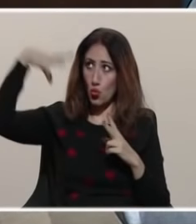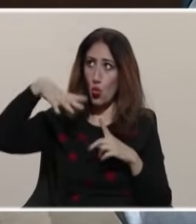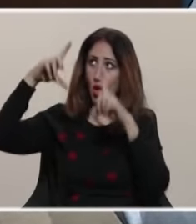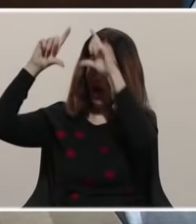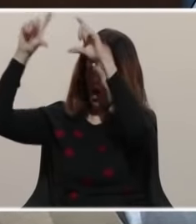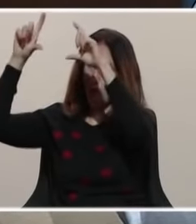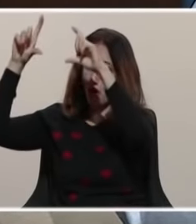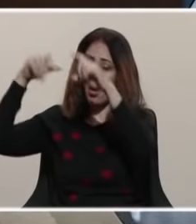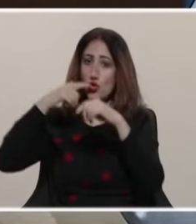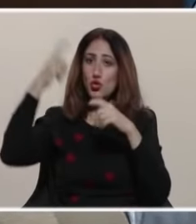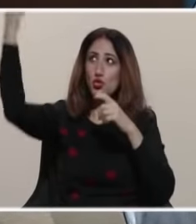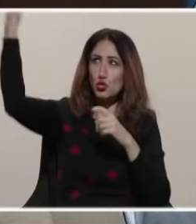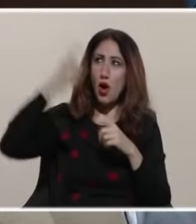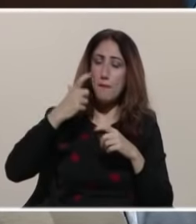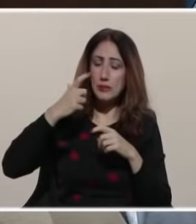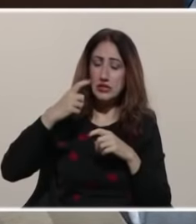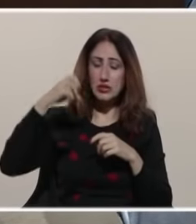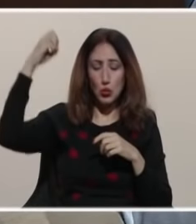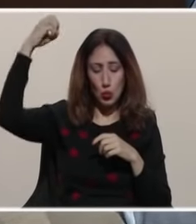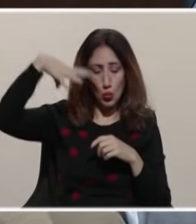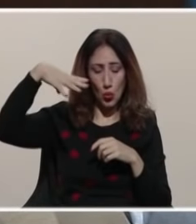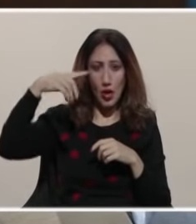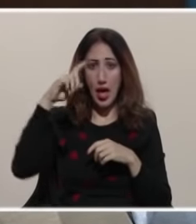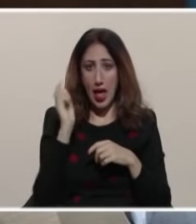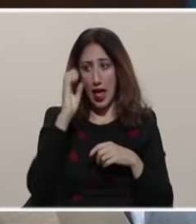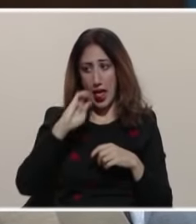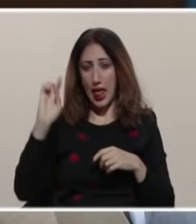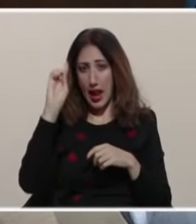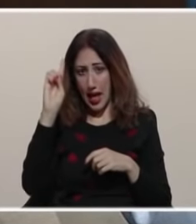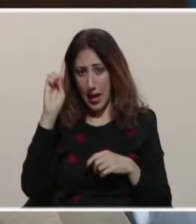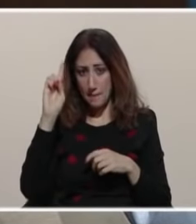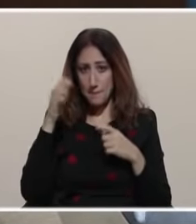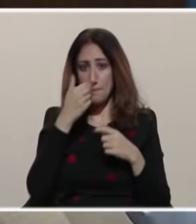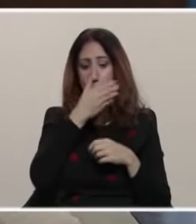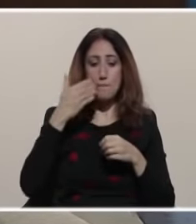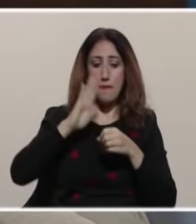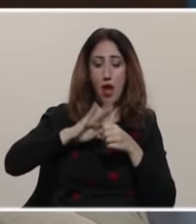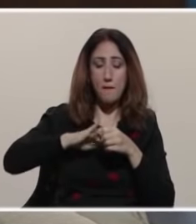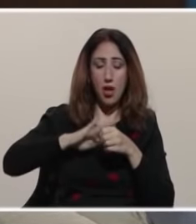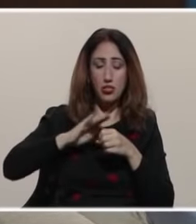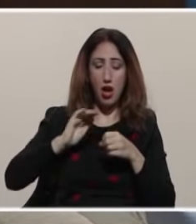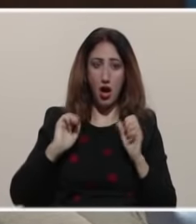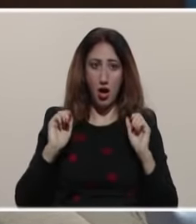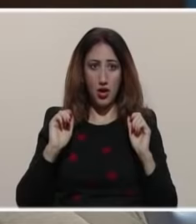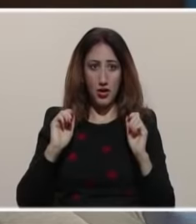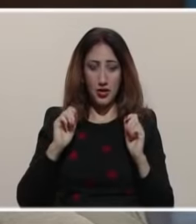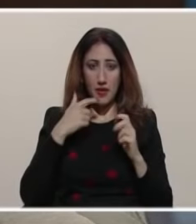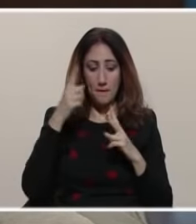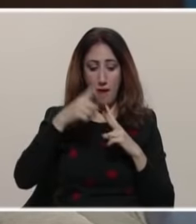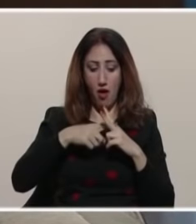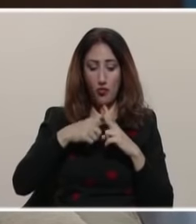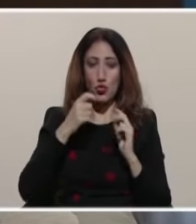وضوء الشمس، نور القمر رجب وضوء الشمس رمضان، فهو في النص غفل الناس